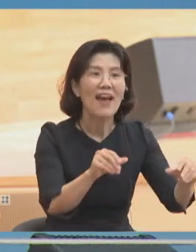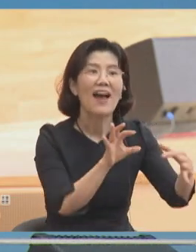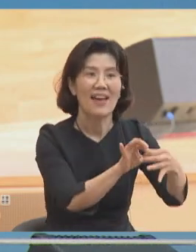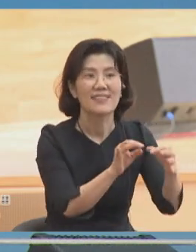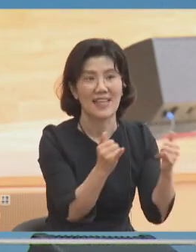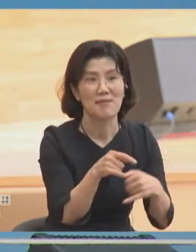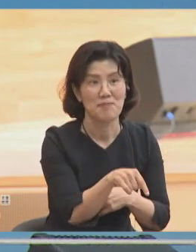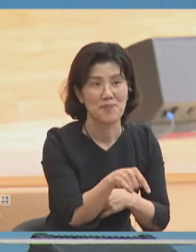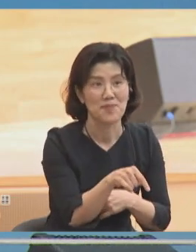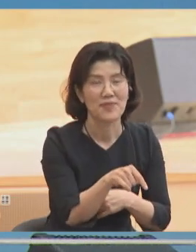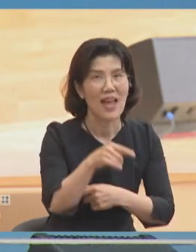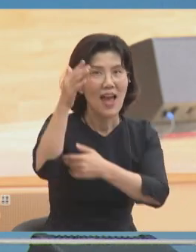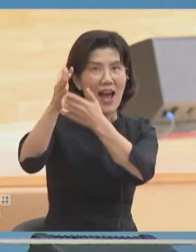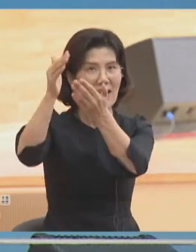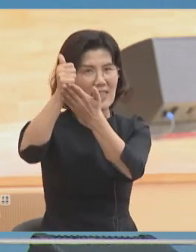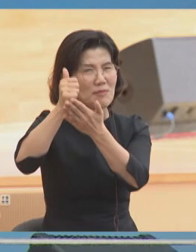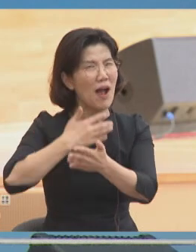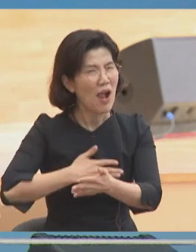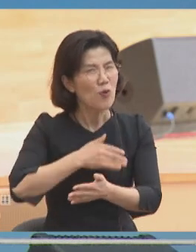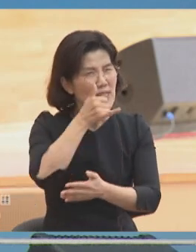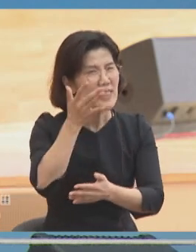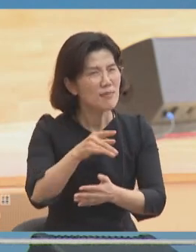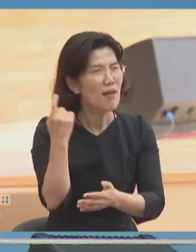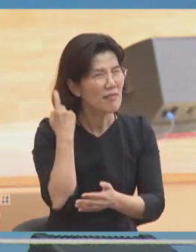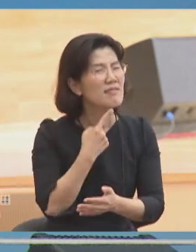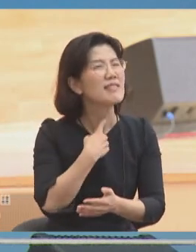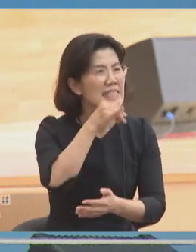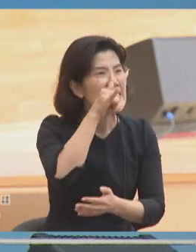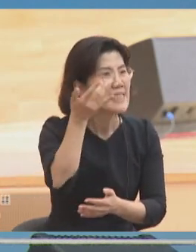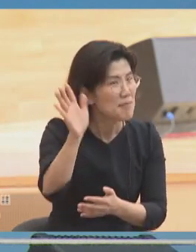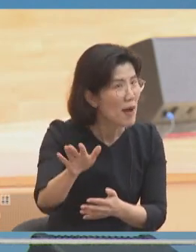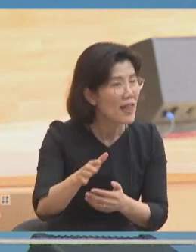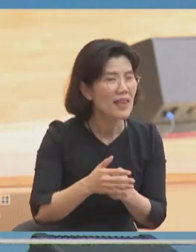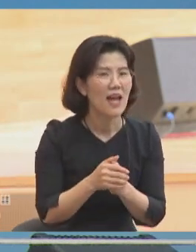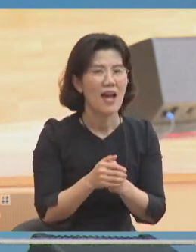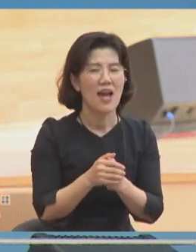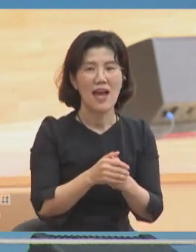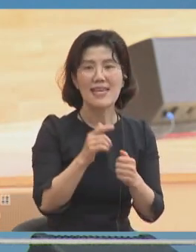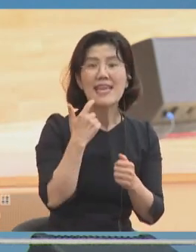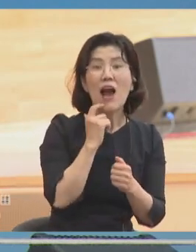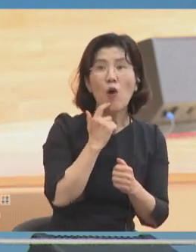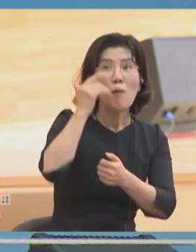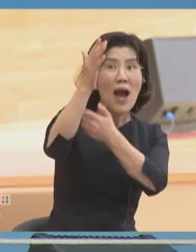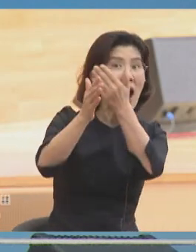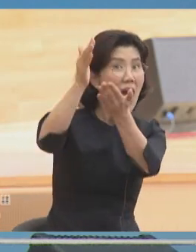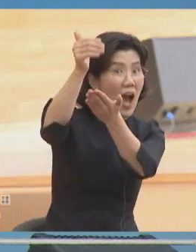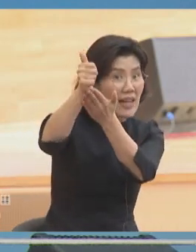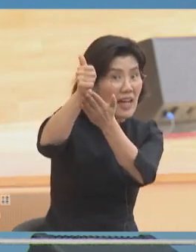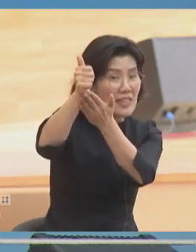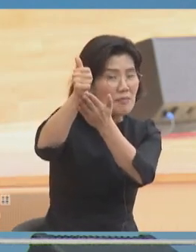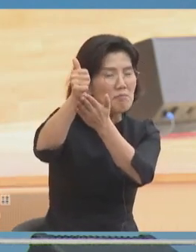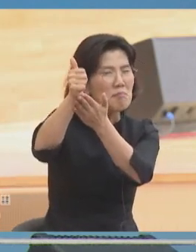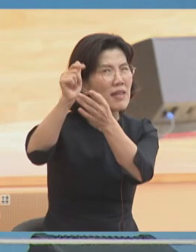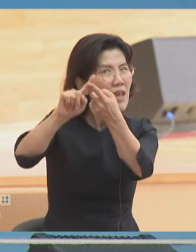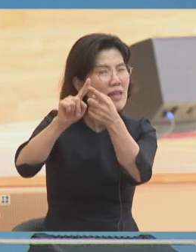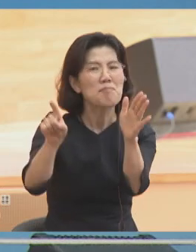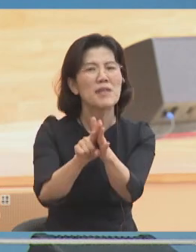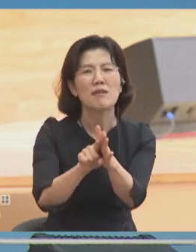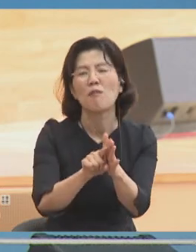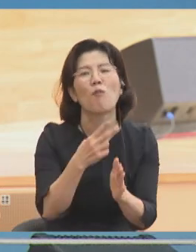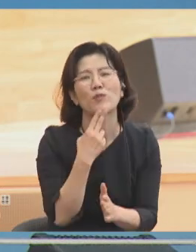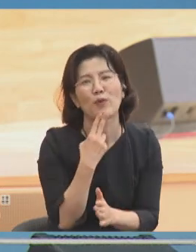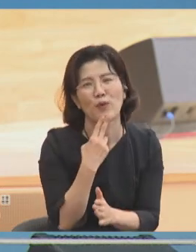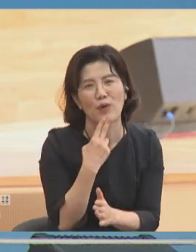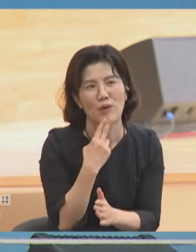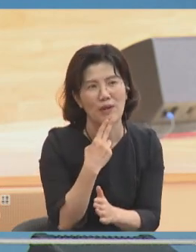자였습니다 하나님을 알긴 알았습니다 들어본 풍월은 있습니다 그런데 야곱은 하나님을 향한 믿음이 없었습니다